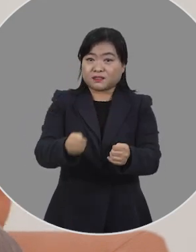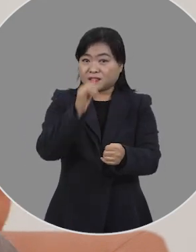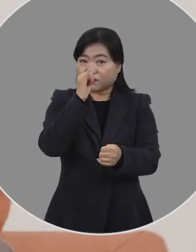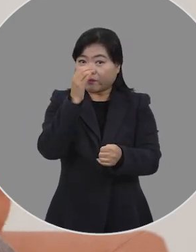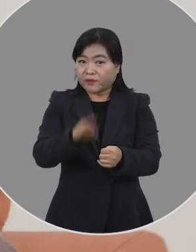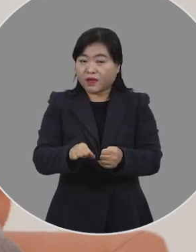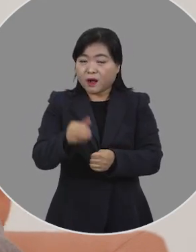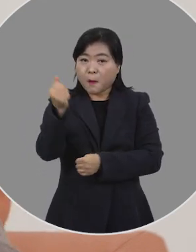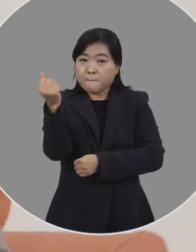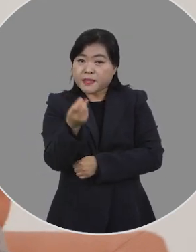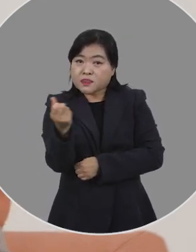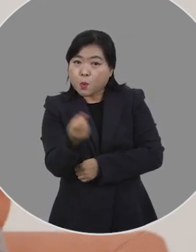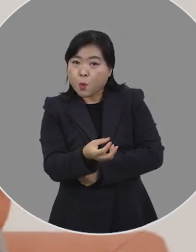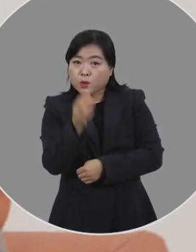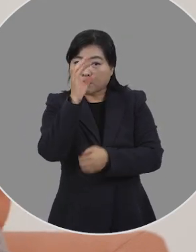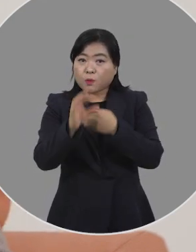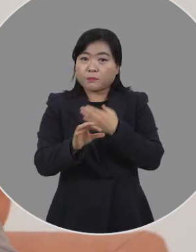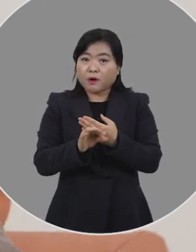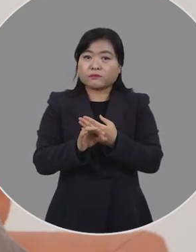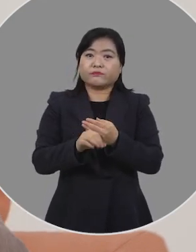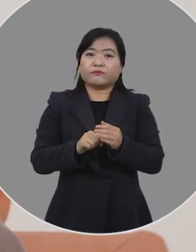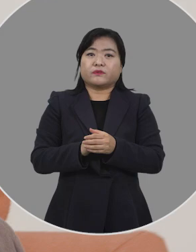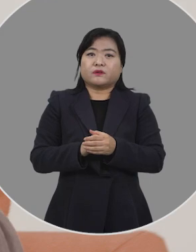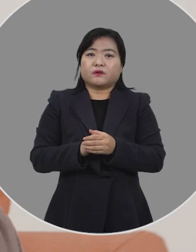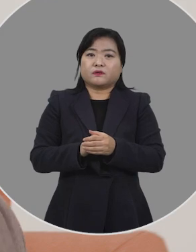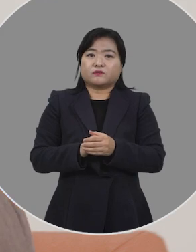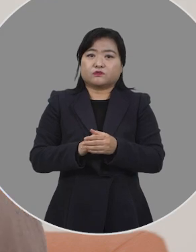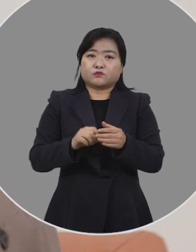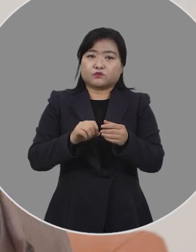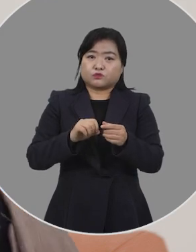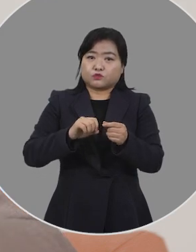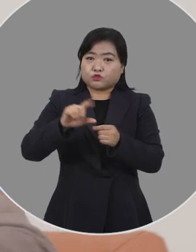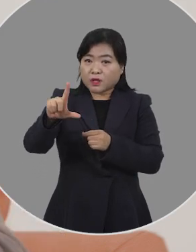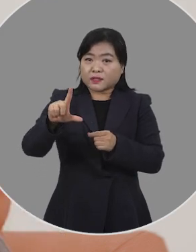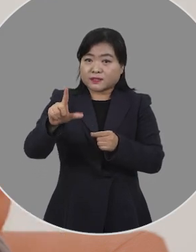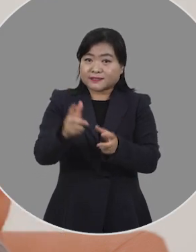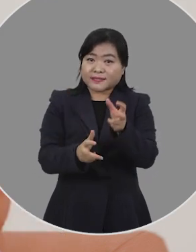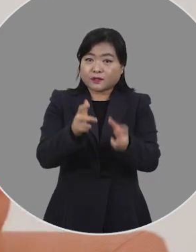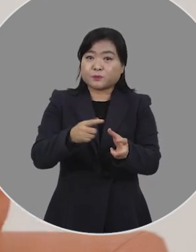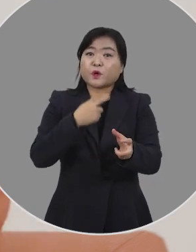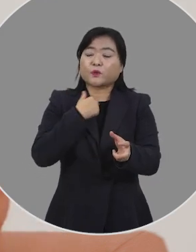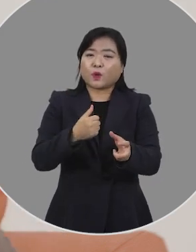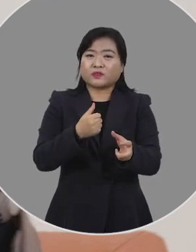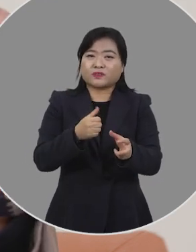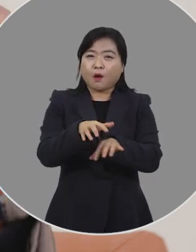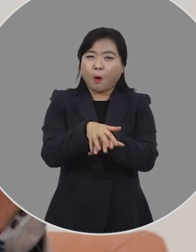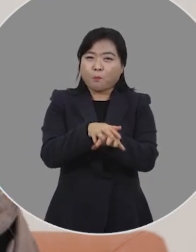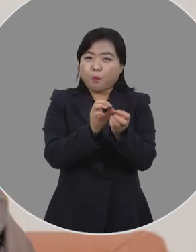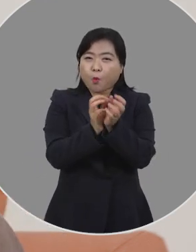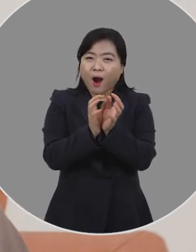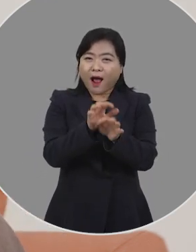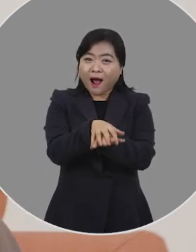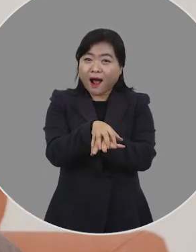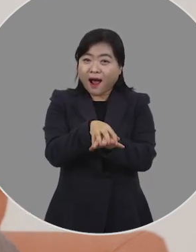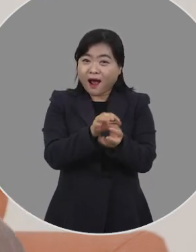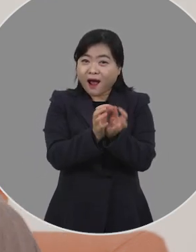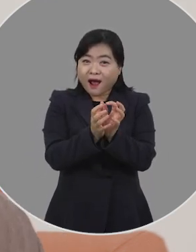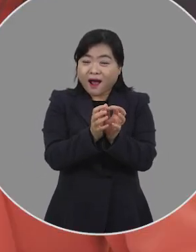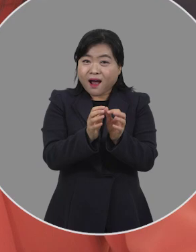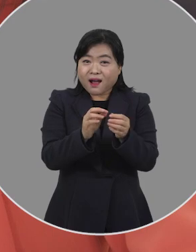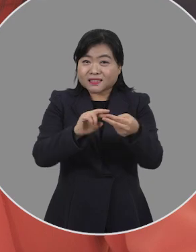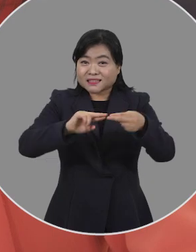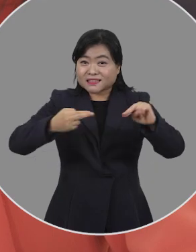그 빈도를 보게 되면은 그 주된 산업이었던 그 목화 이런 게 이제